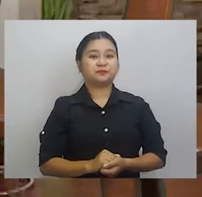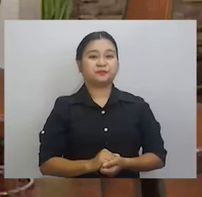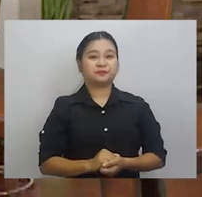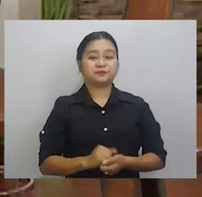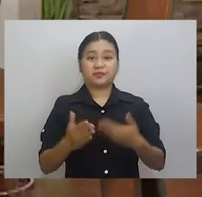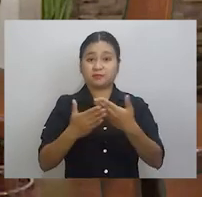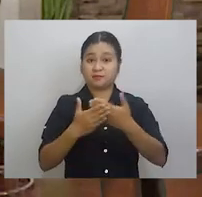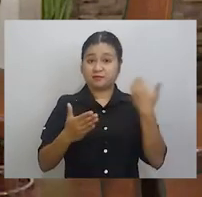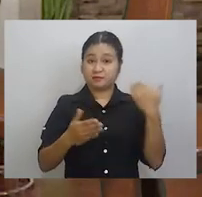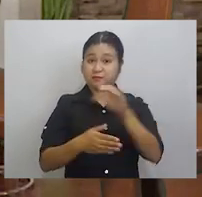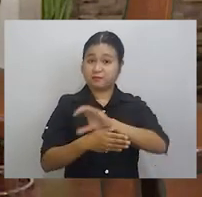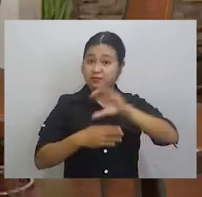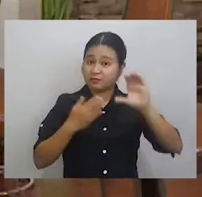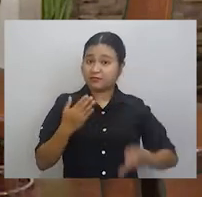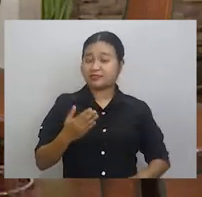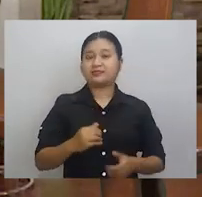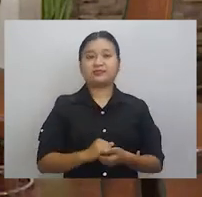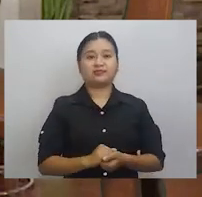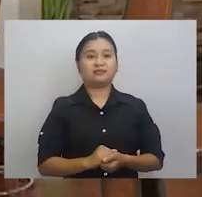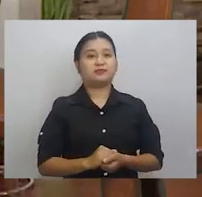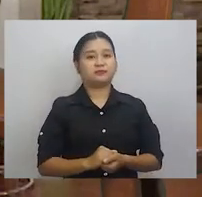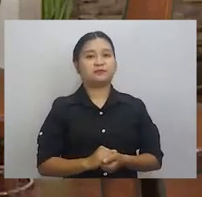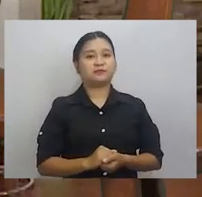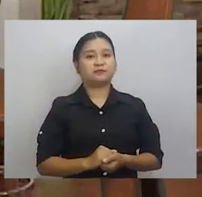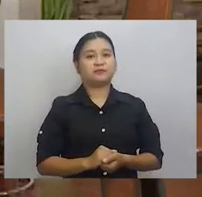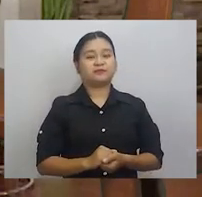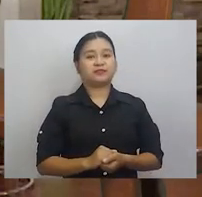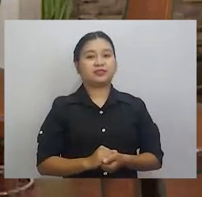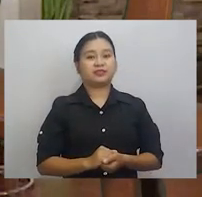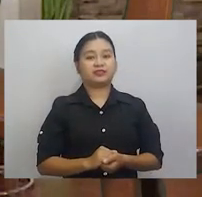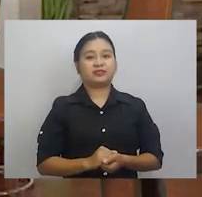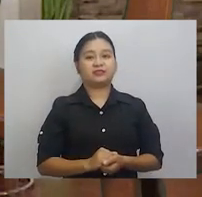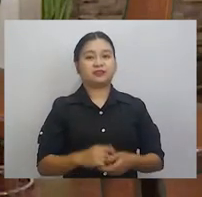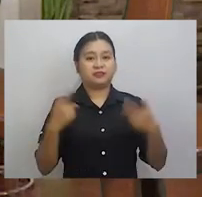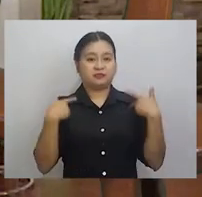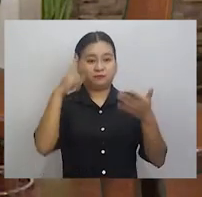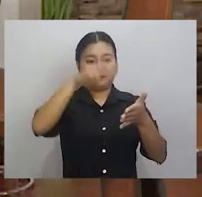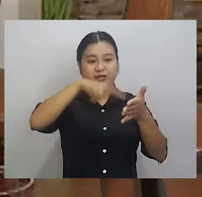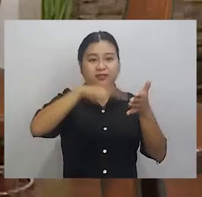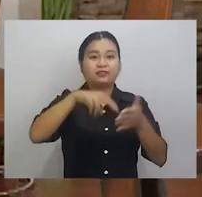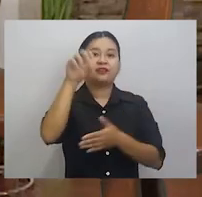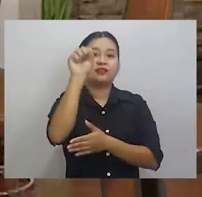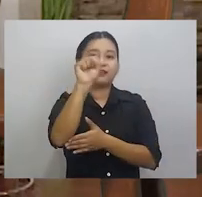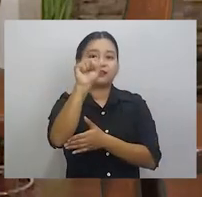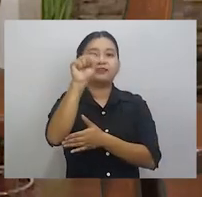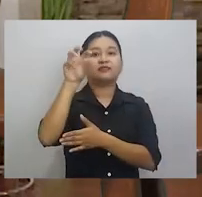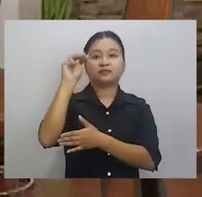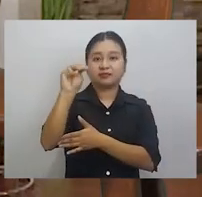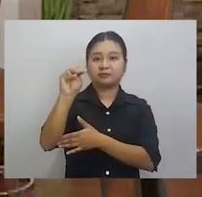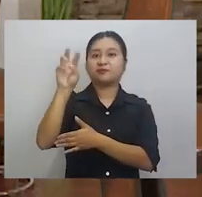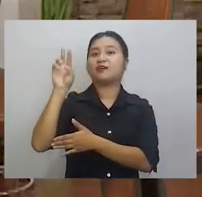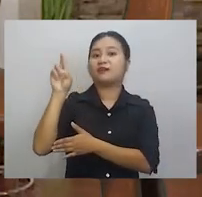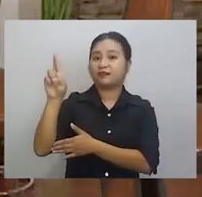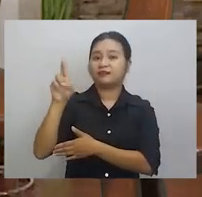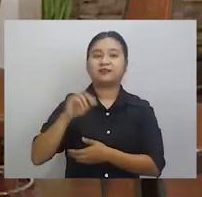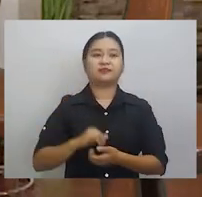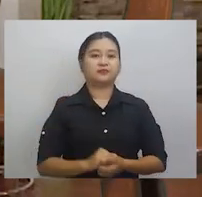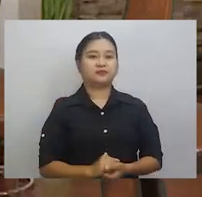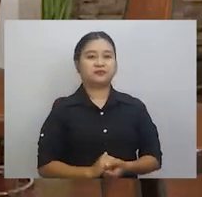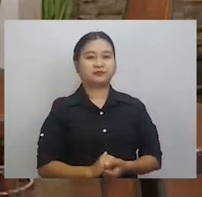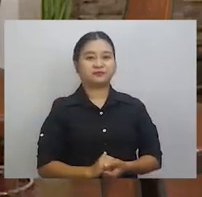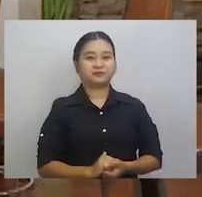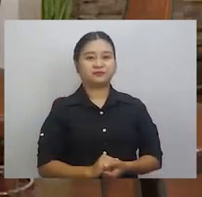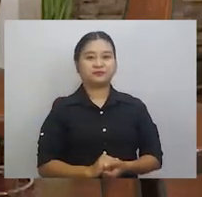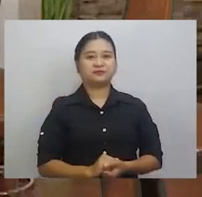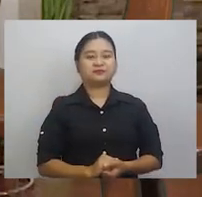Bago tayo magtapos, Ma'am Shireshen, mayroon tayong babasahin SMR o ang ating Social